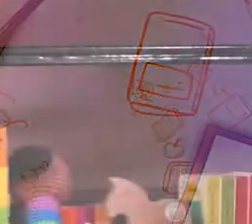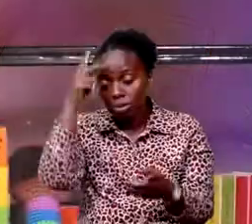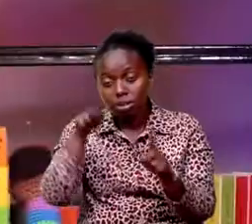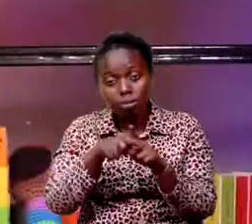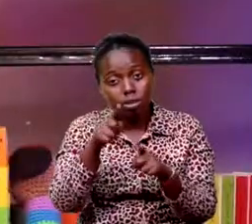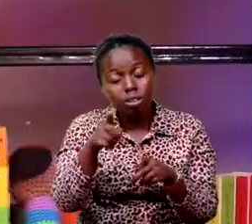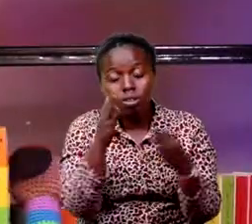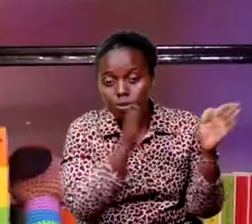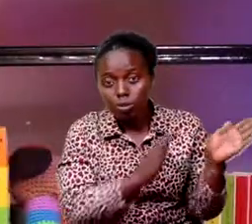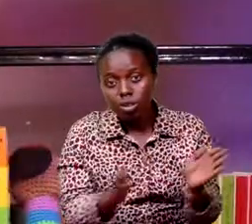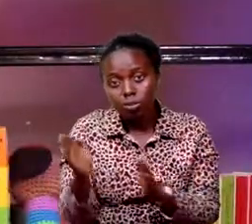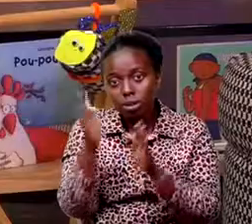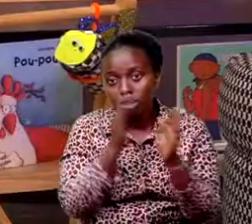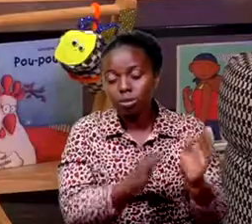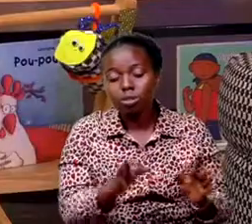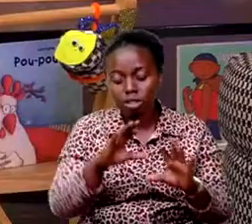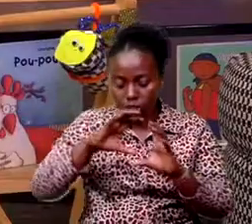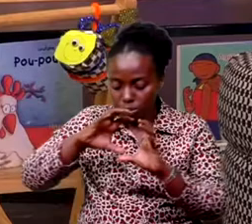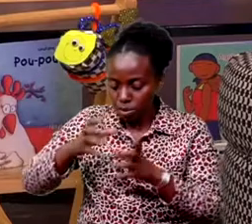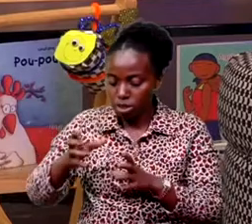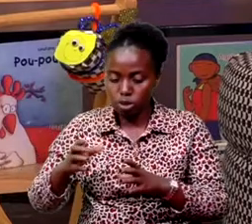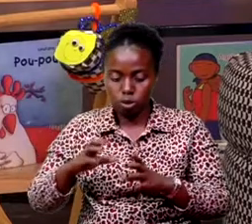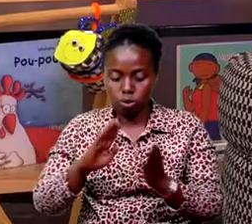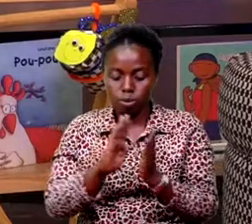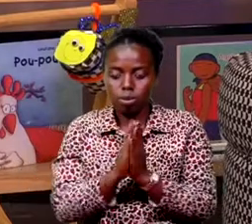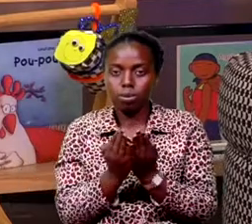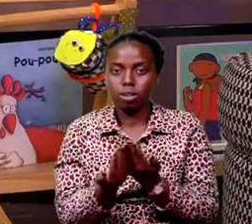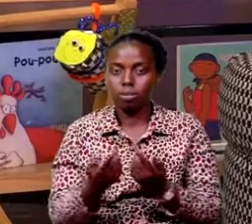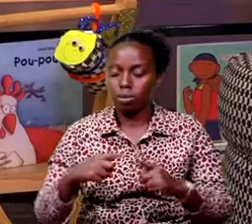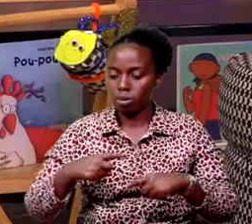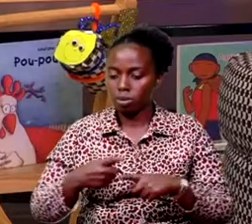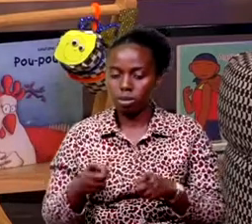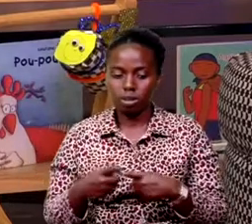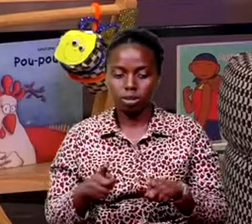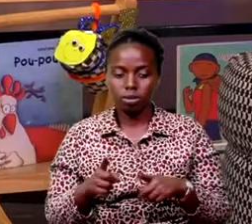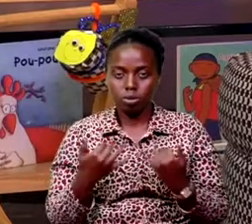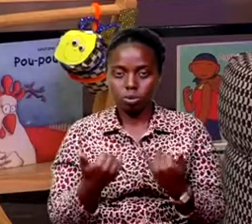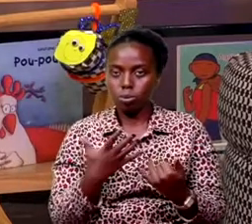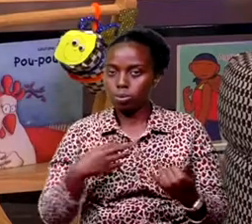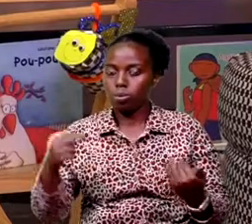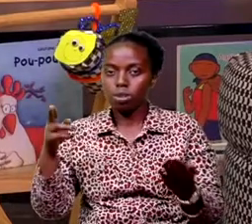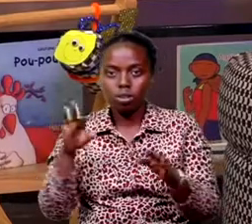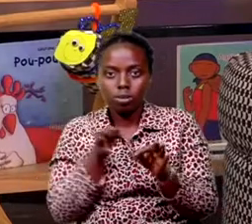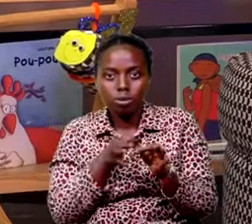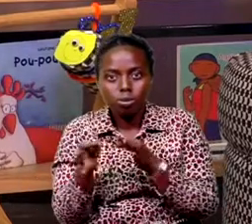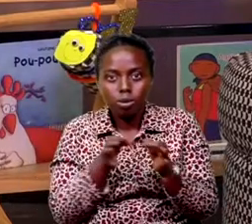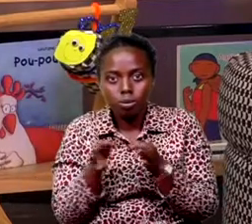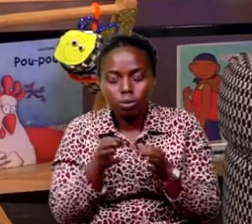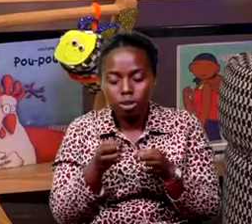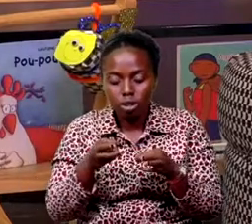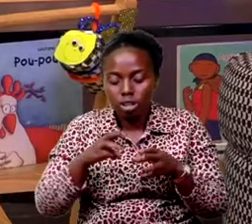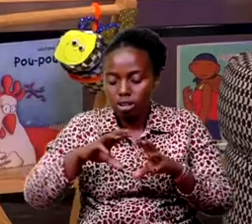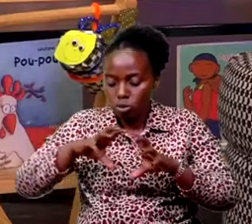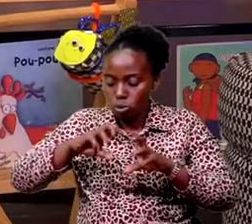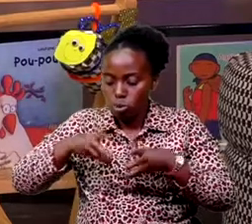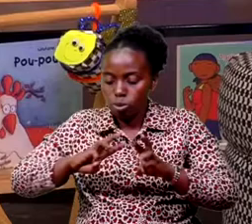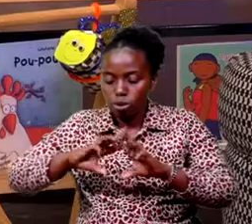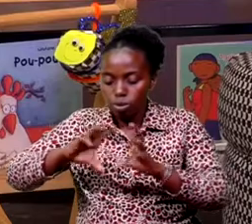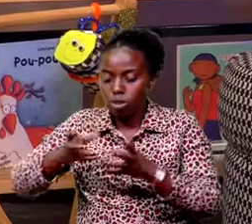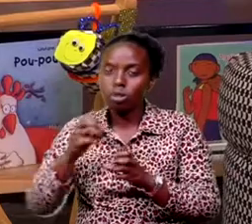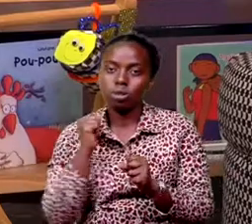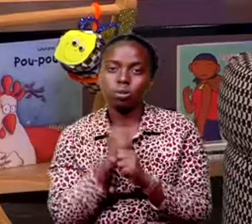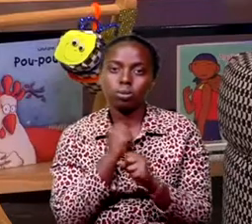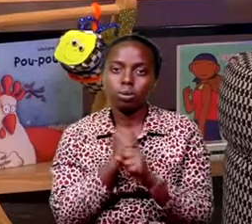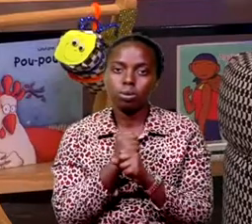Ababyeyi namwe twabateguriye ibyiciro by'ibitabo bitandukanye, tugiye kubasobanurira uko ibyo byiciro